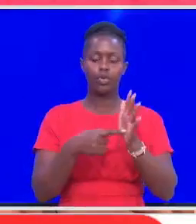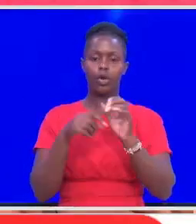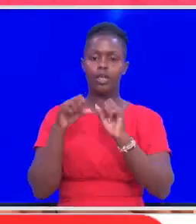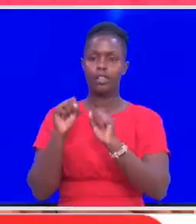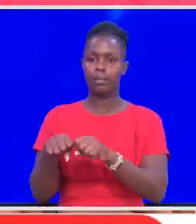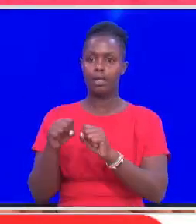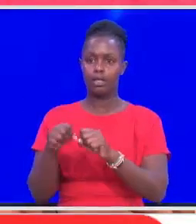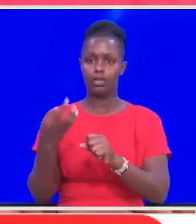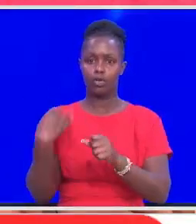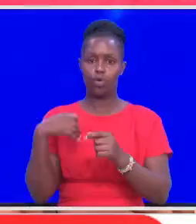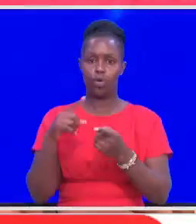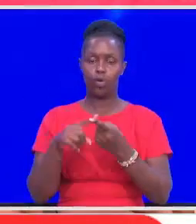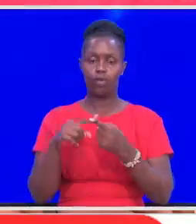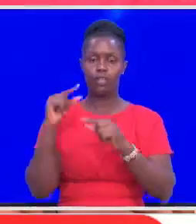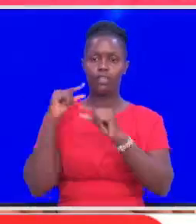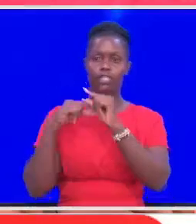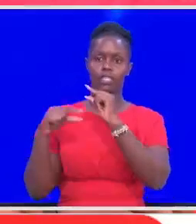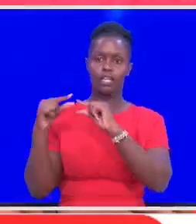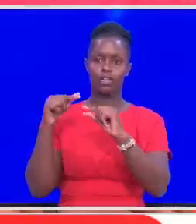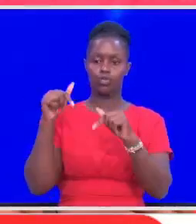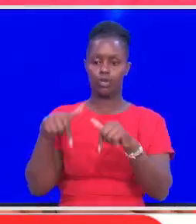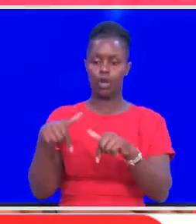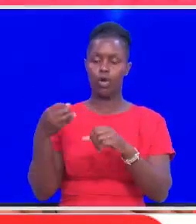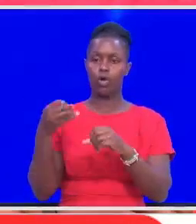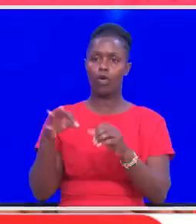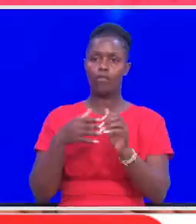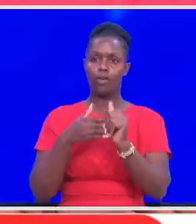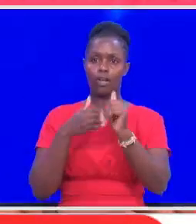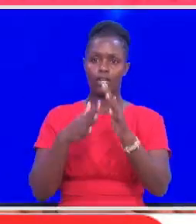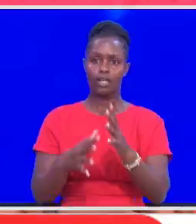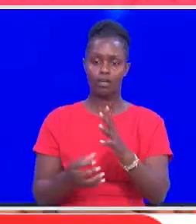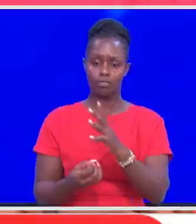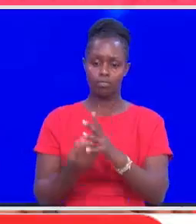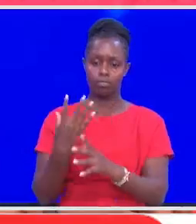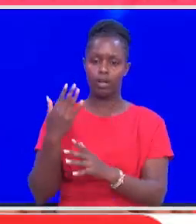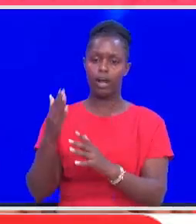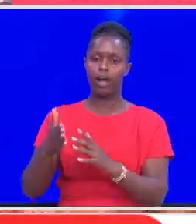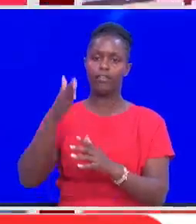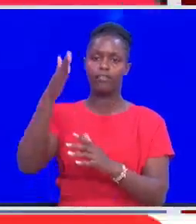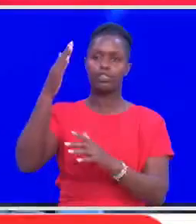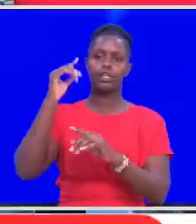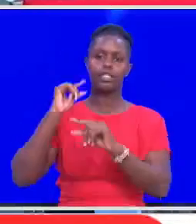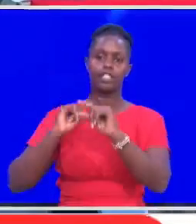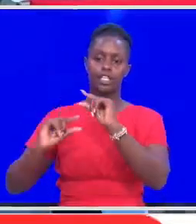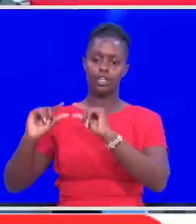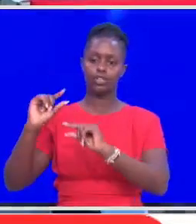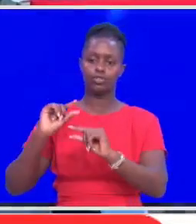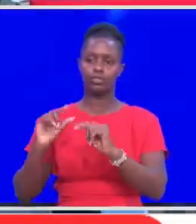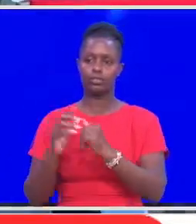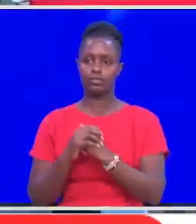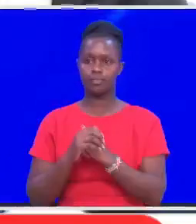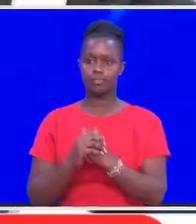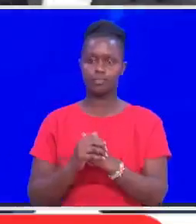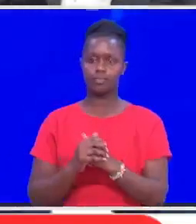cha sasa cha viongozi katika kuunda kizazi kijacho.